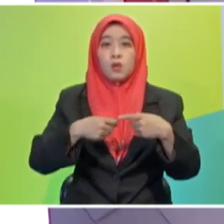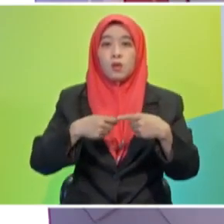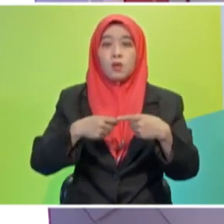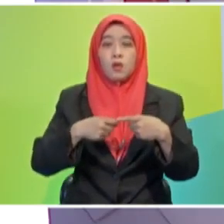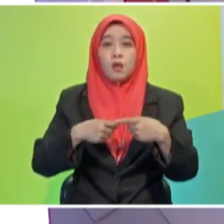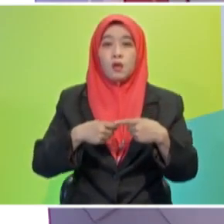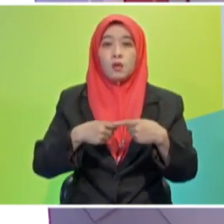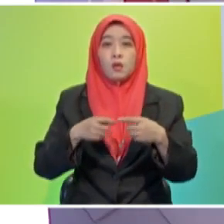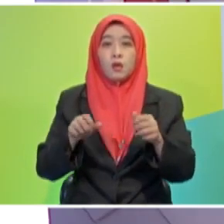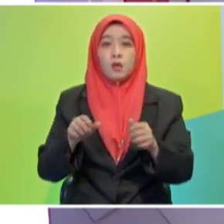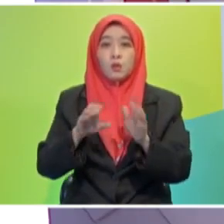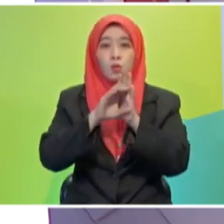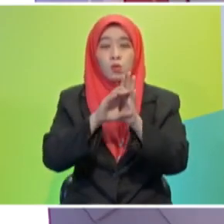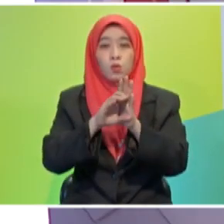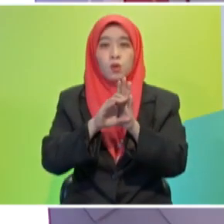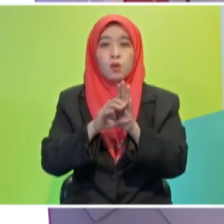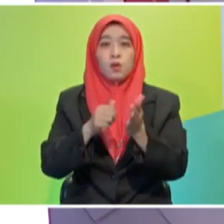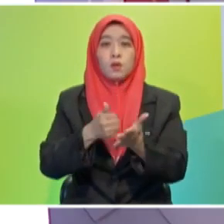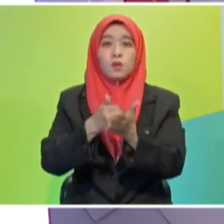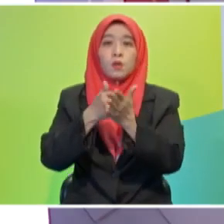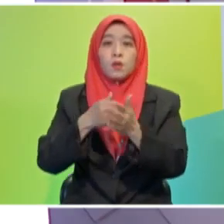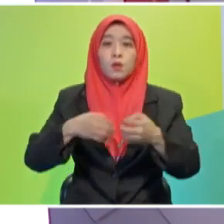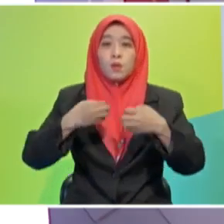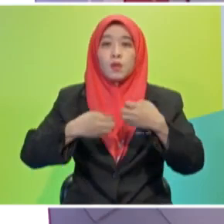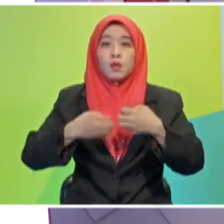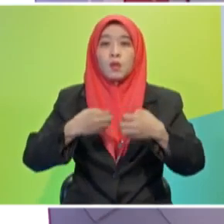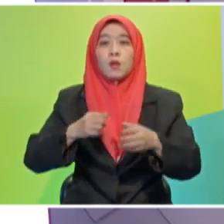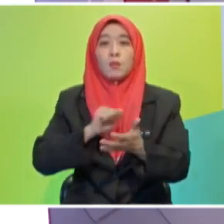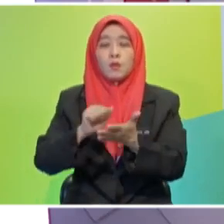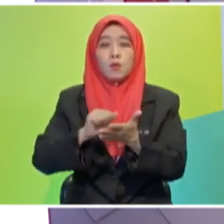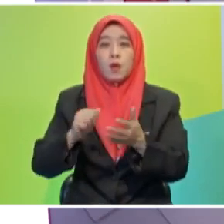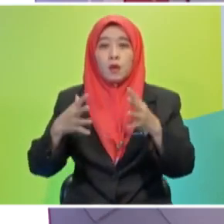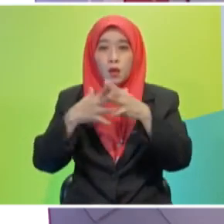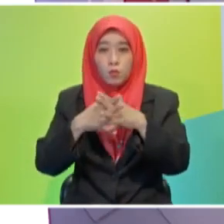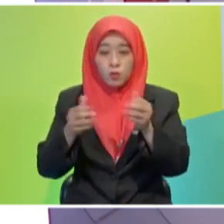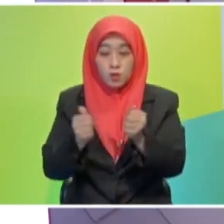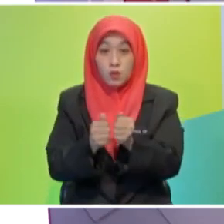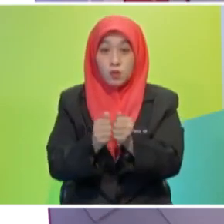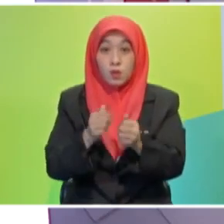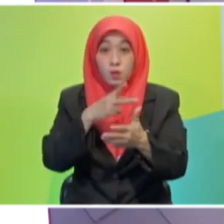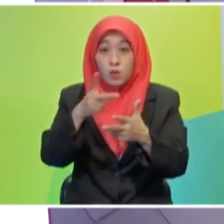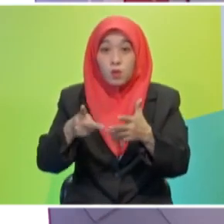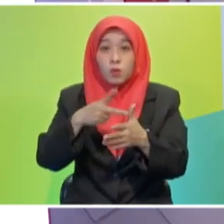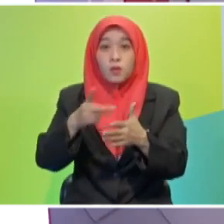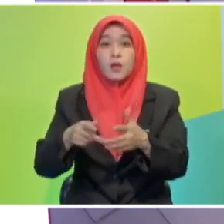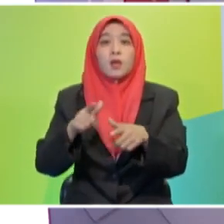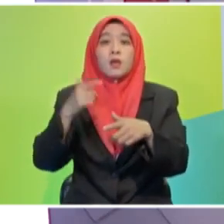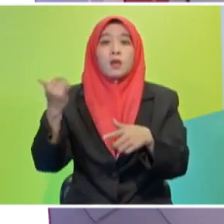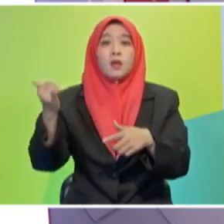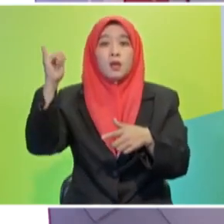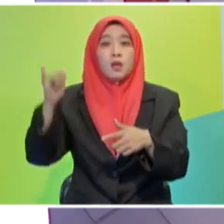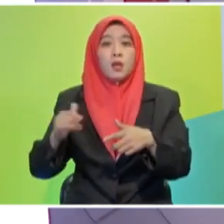okey, motor ni fungsi dia akan gabung dengan komponen yang lain. Seperti Aiman cakap tadi, iaitu yang pertama tadi tali